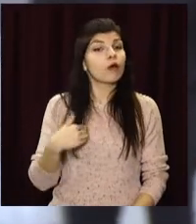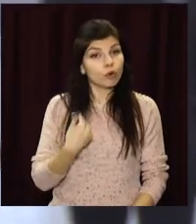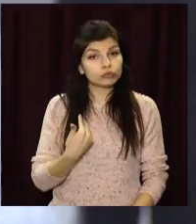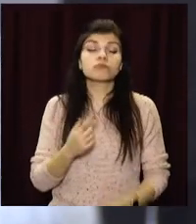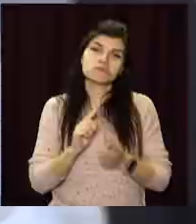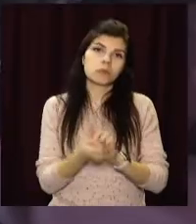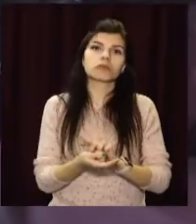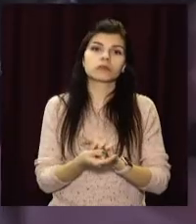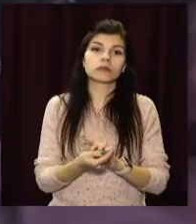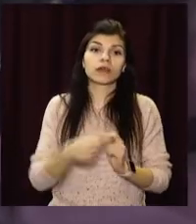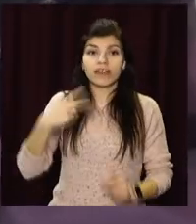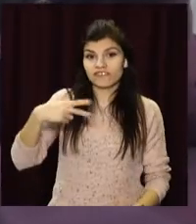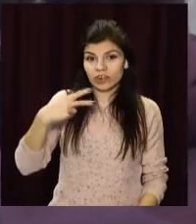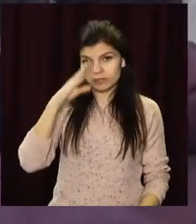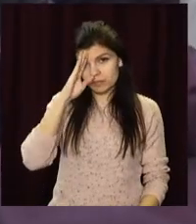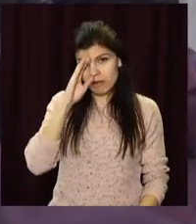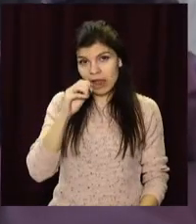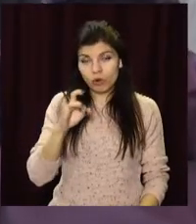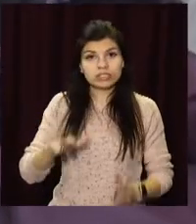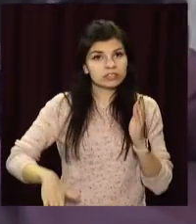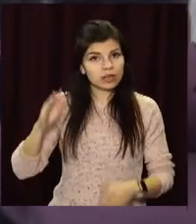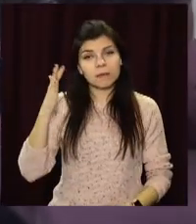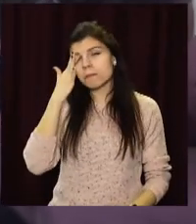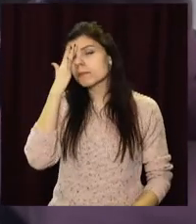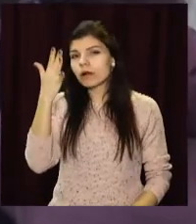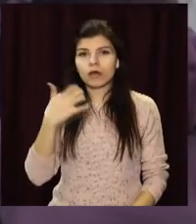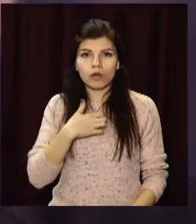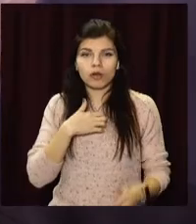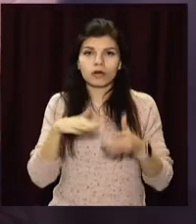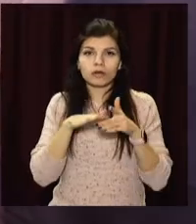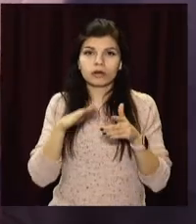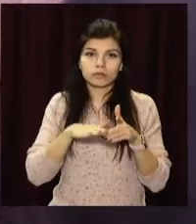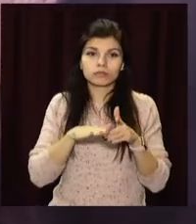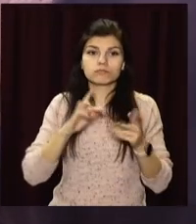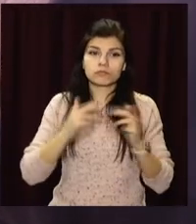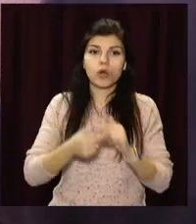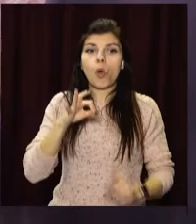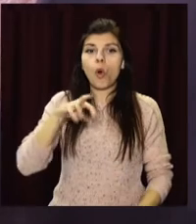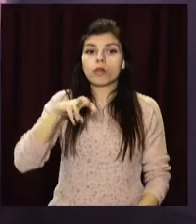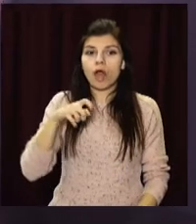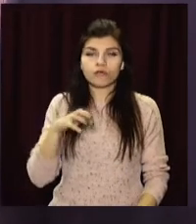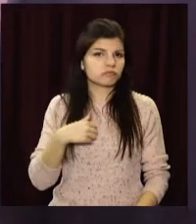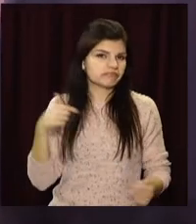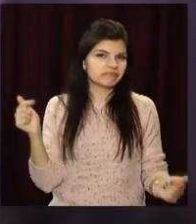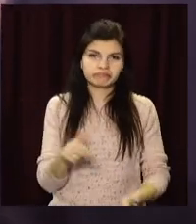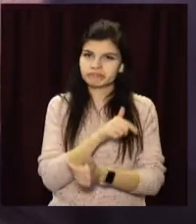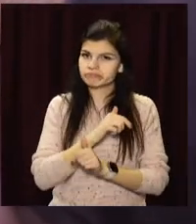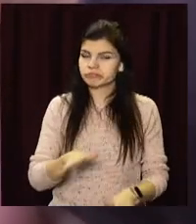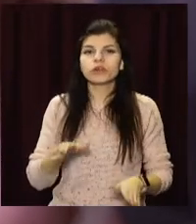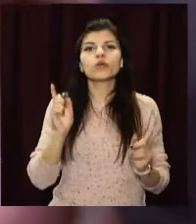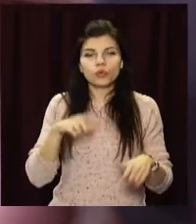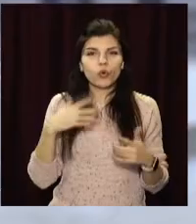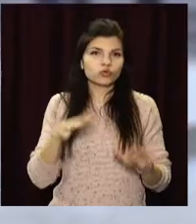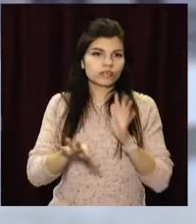Хочу його поміняти. 20-річний Єгор з дитинства мріє змінити ім'я по батькові. Вважає, що Олегович йому не пасує. І навіть уже